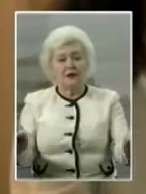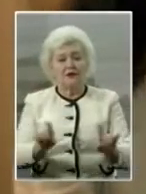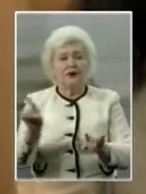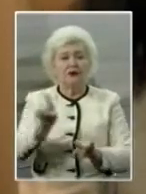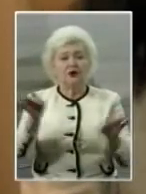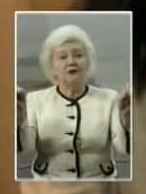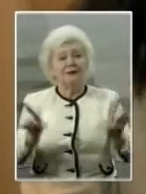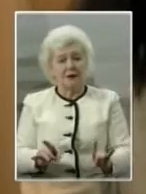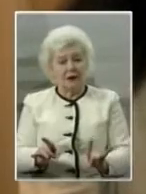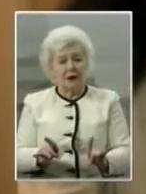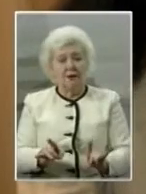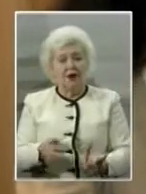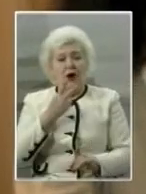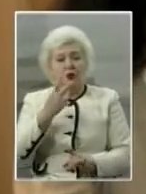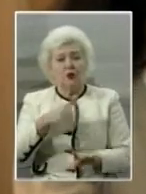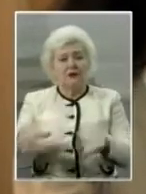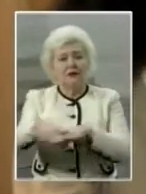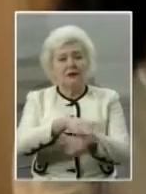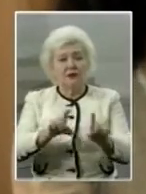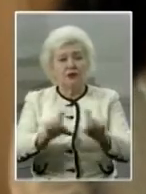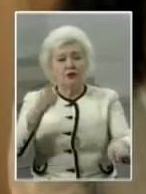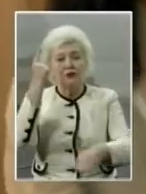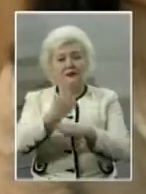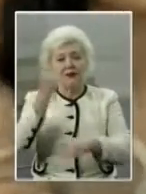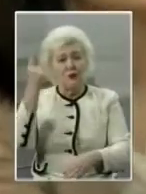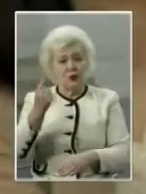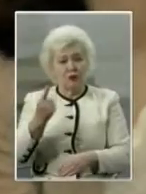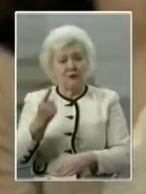ресторанах. Куріння на території школи заборонено.